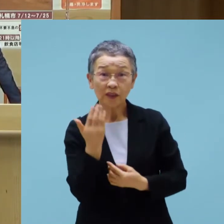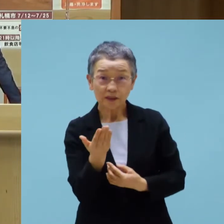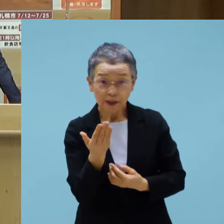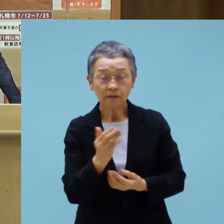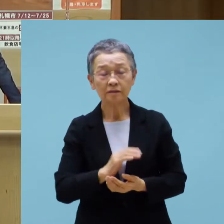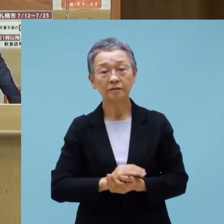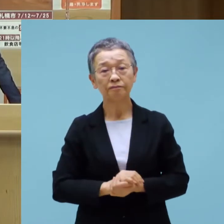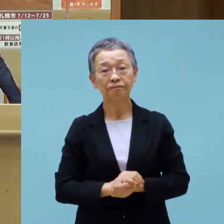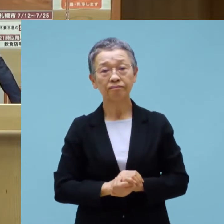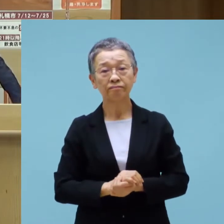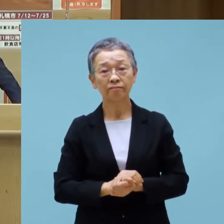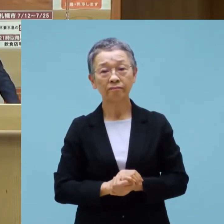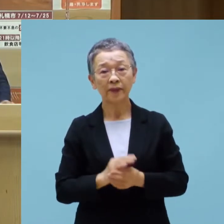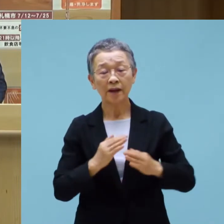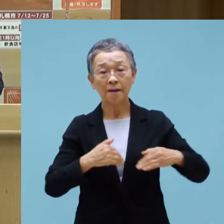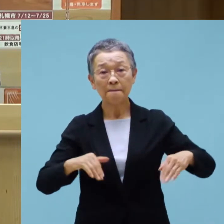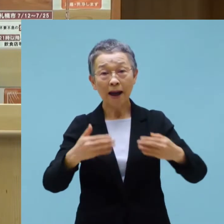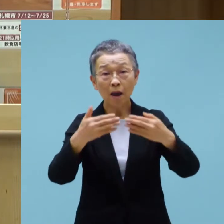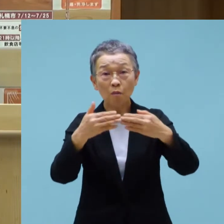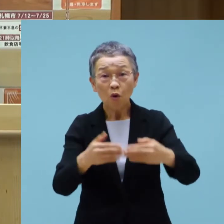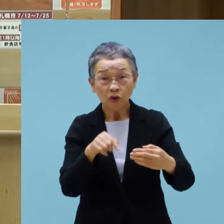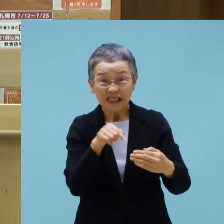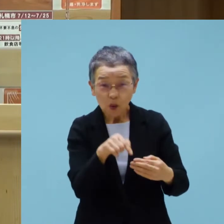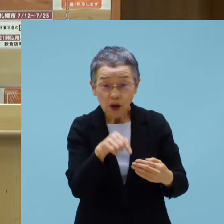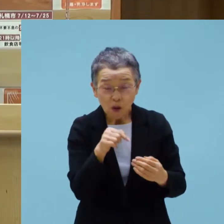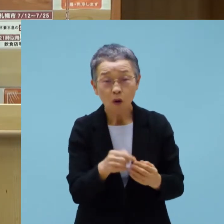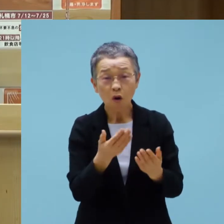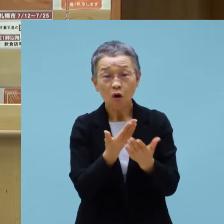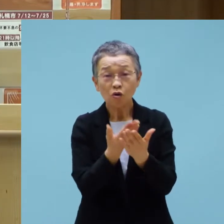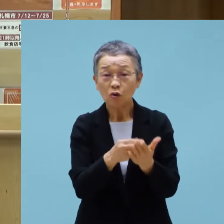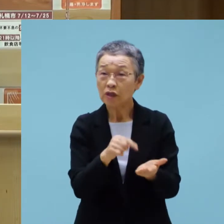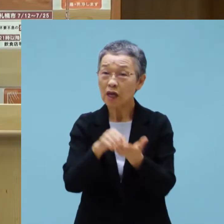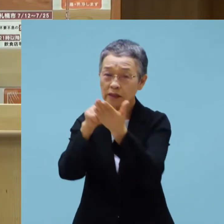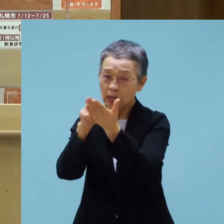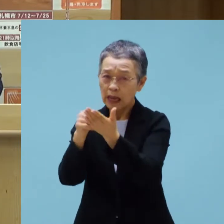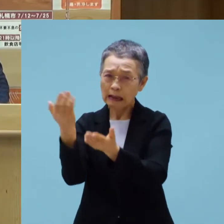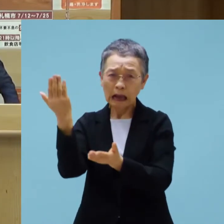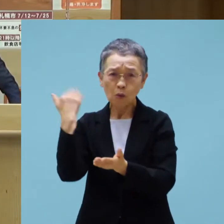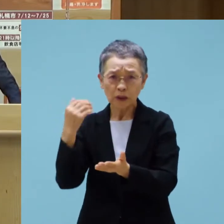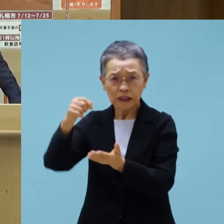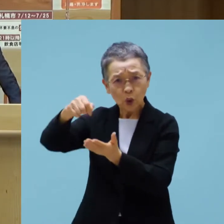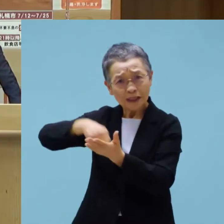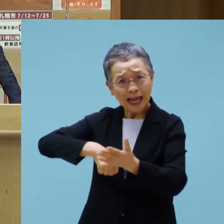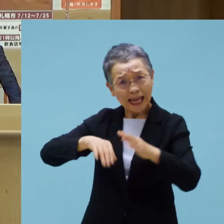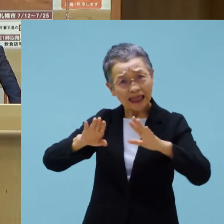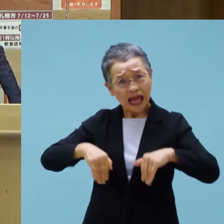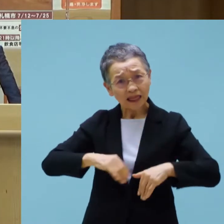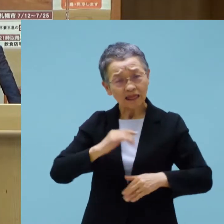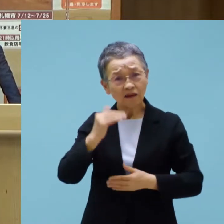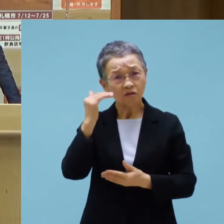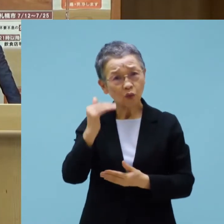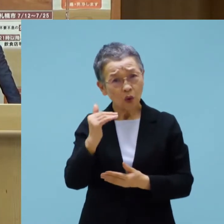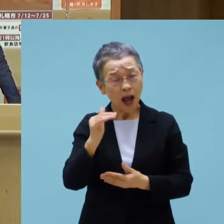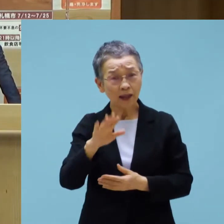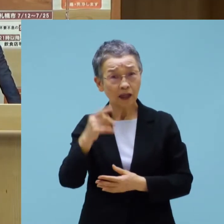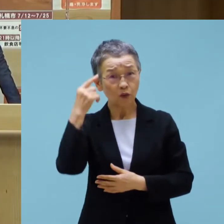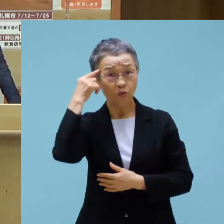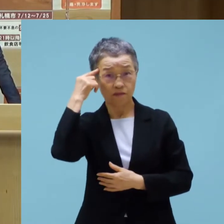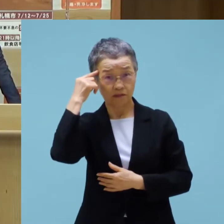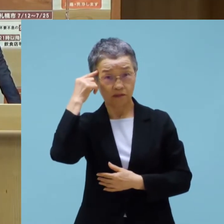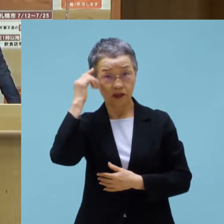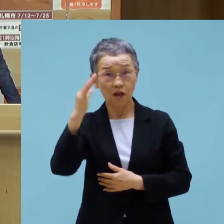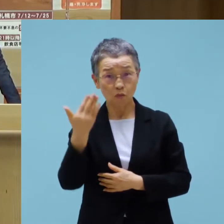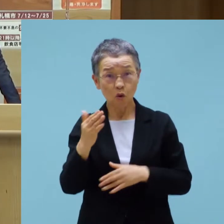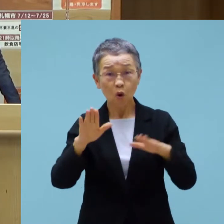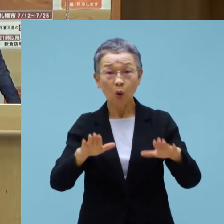まん延防止を要請してですね確か取り下げているところも かつてあるんだと思うんですけれども今回のようにこのその、まあ、